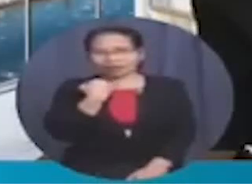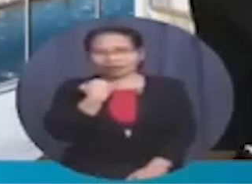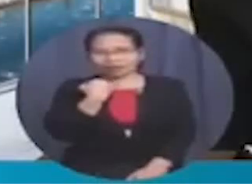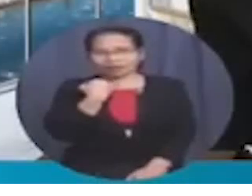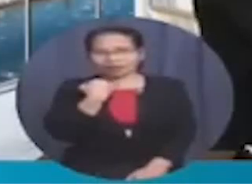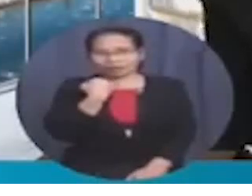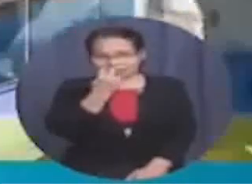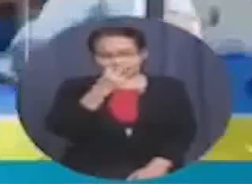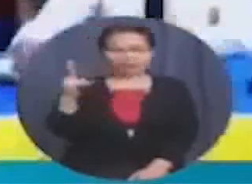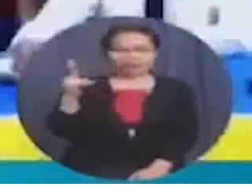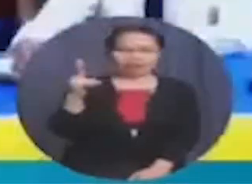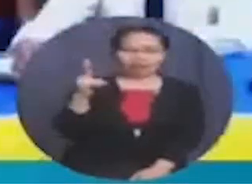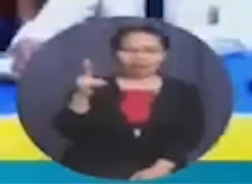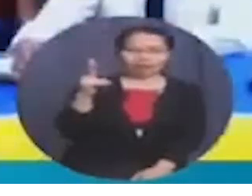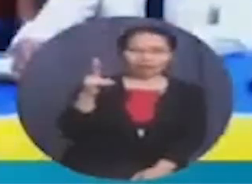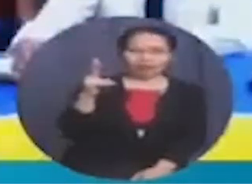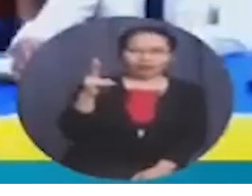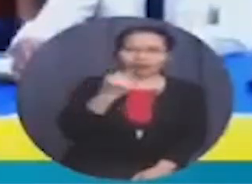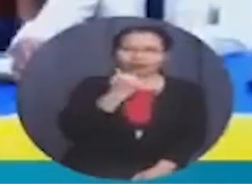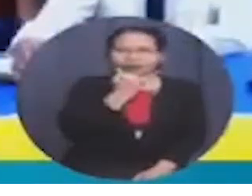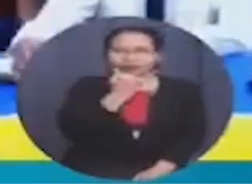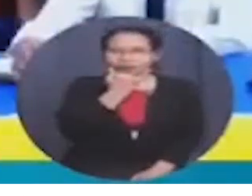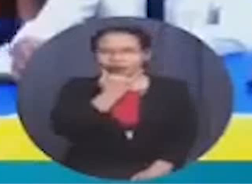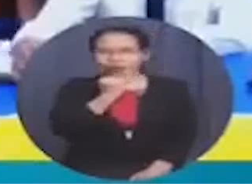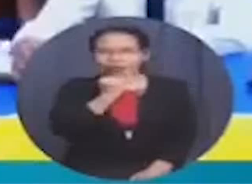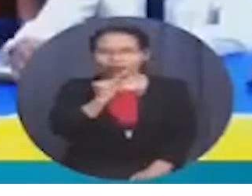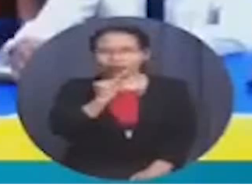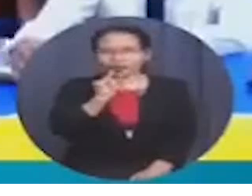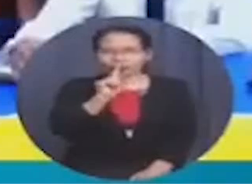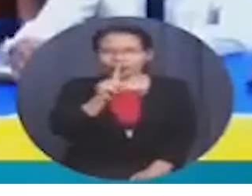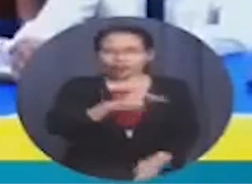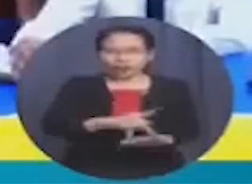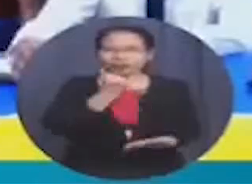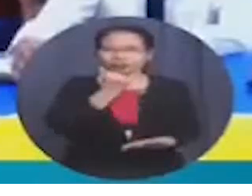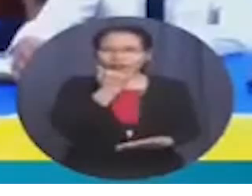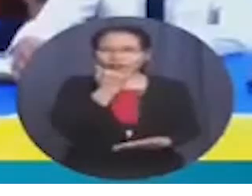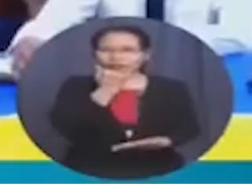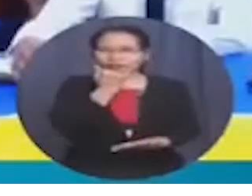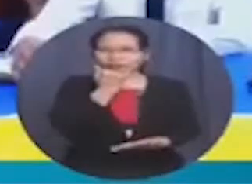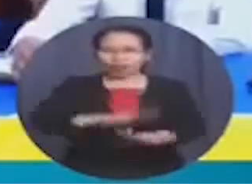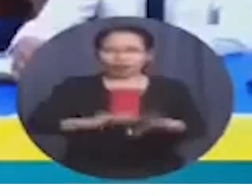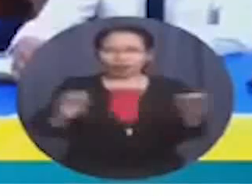Israel. Kita mo? Eh, mali yung isang parte na